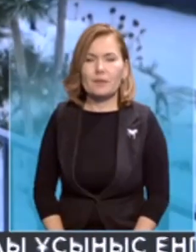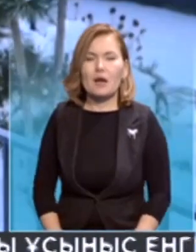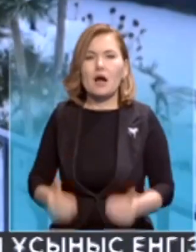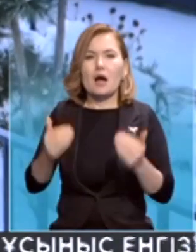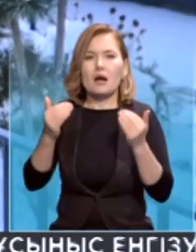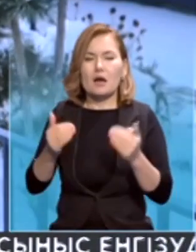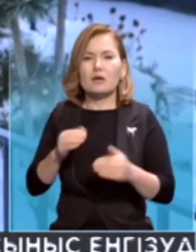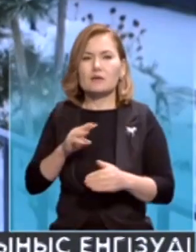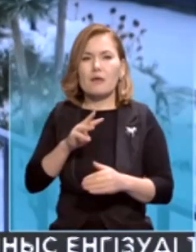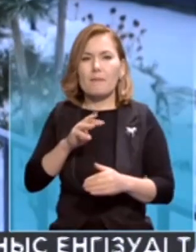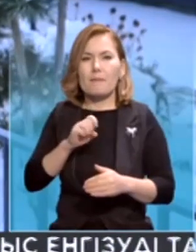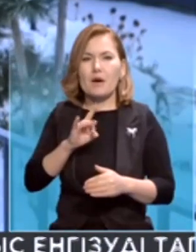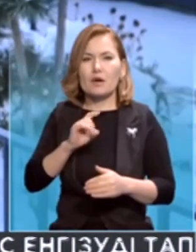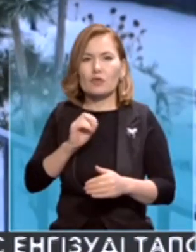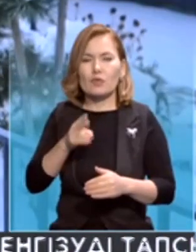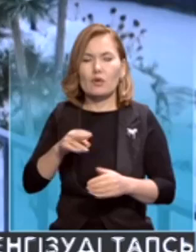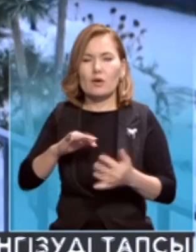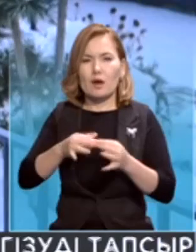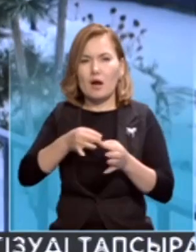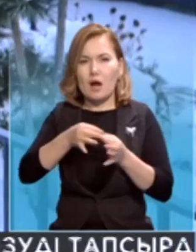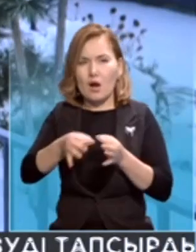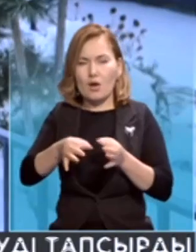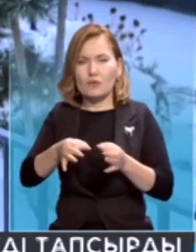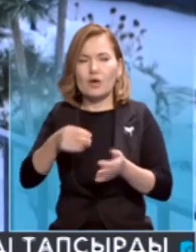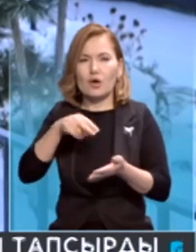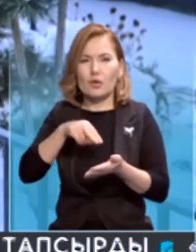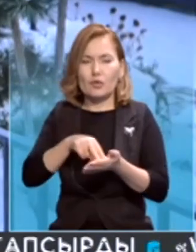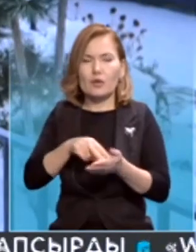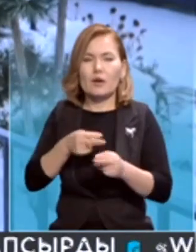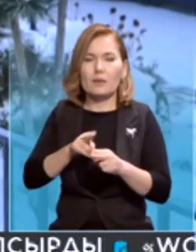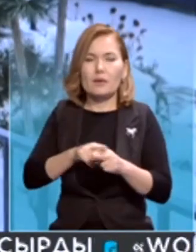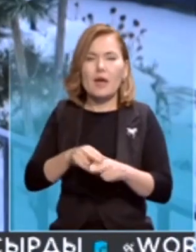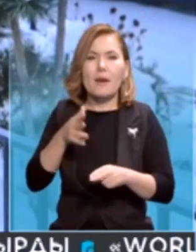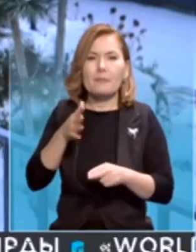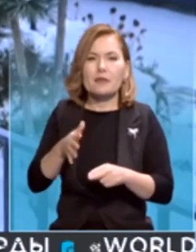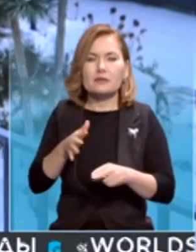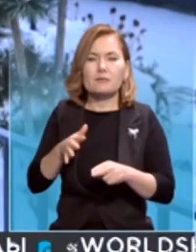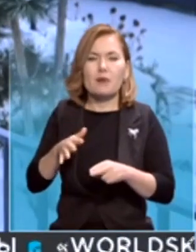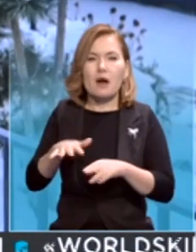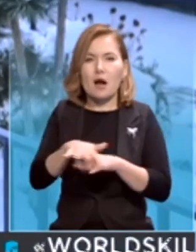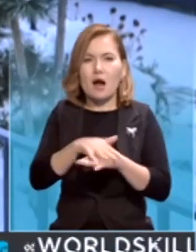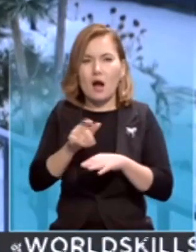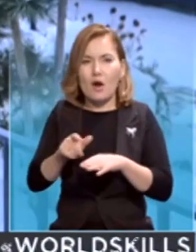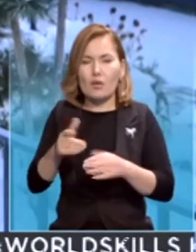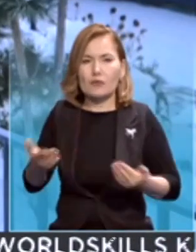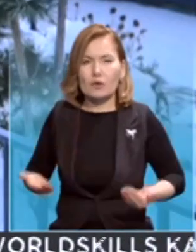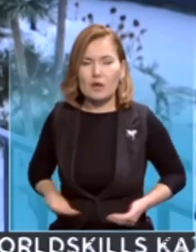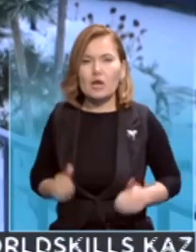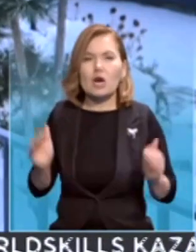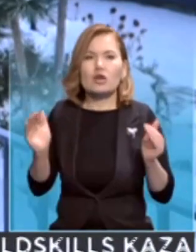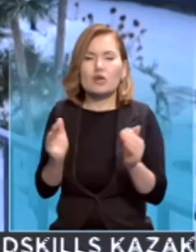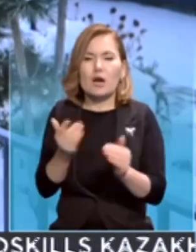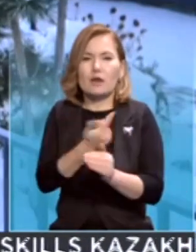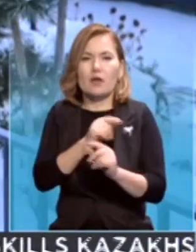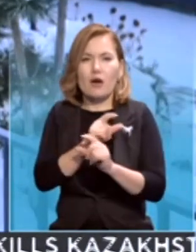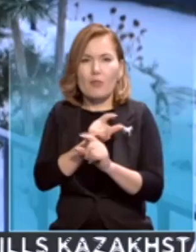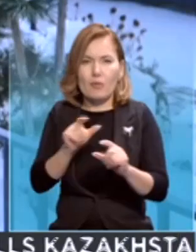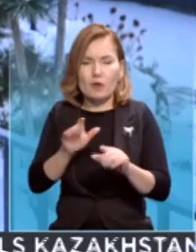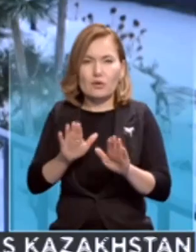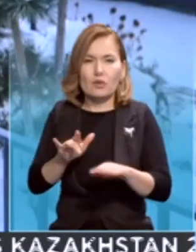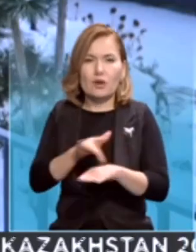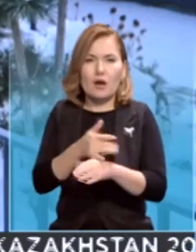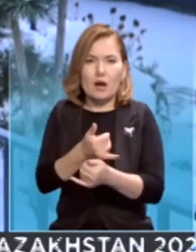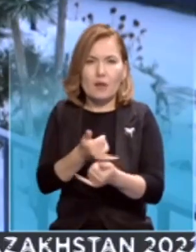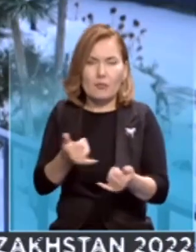Қазір біз Мартөк ауданына қарасты Сарыжар елді мекенінде тұрмыз. Бұл ауылда 5000-нан аса тұрғын бар. Осыншама халыққа тек мына шағын ғана амбулатория қызмет көрсетеді.